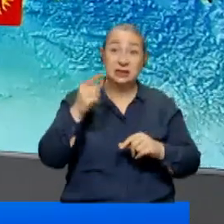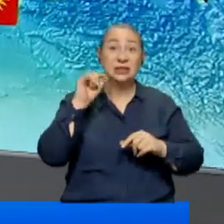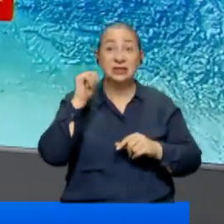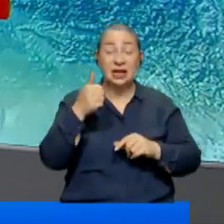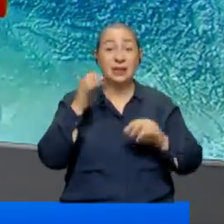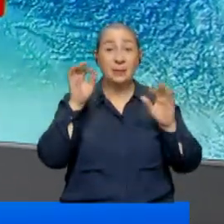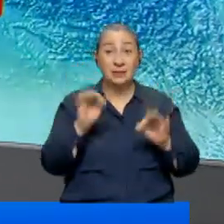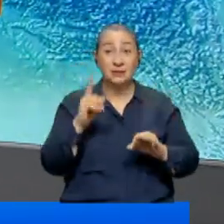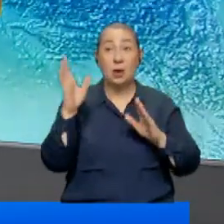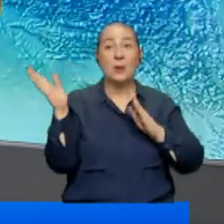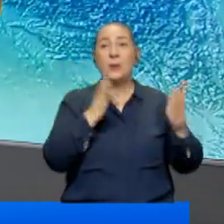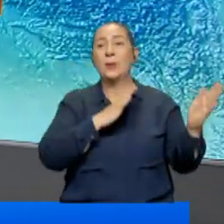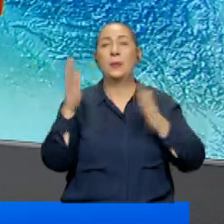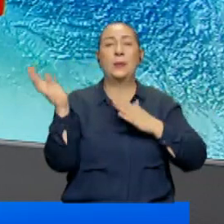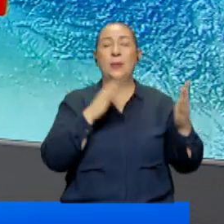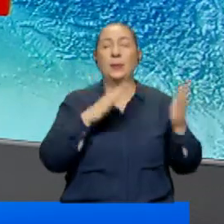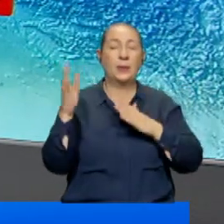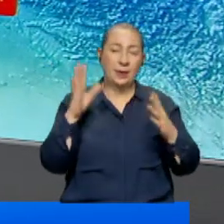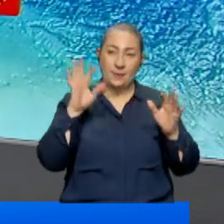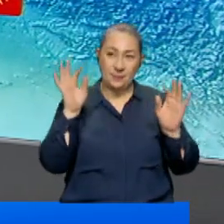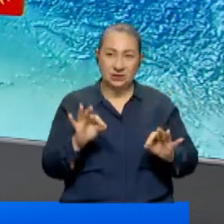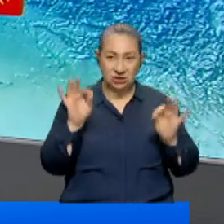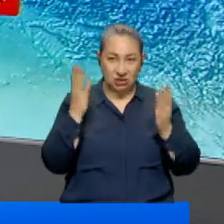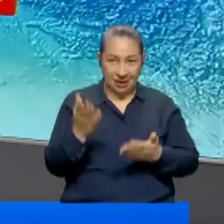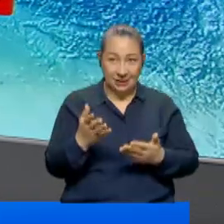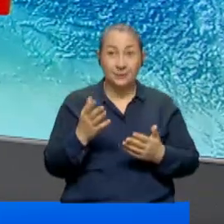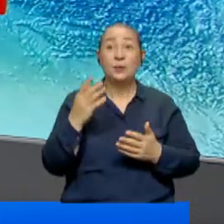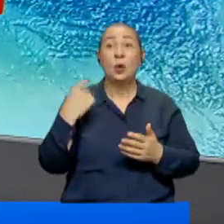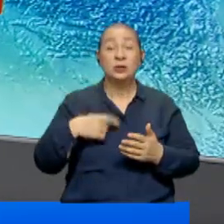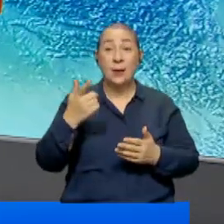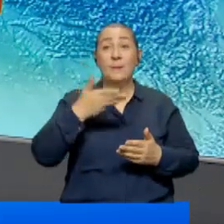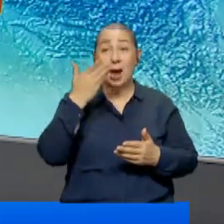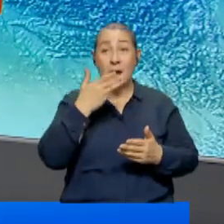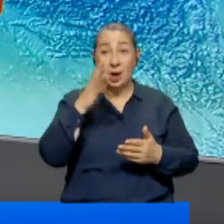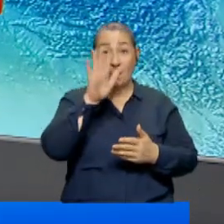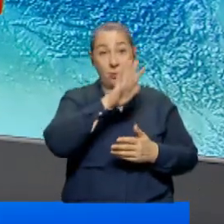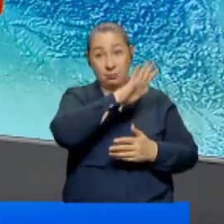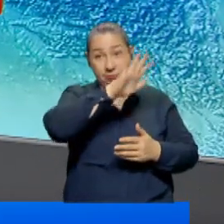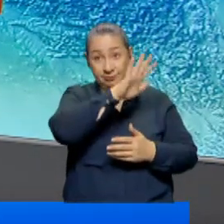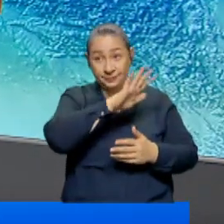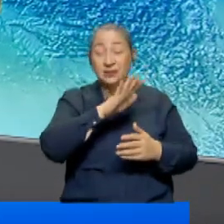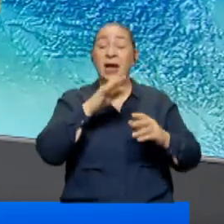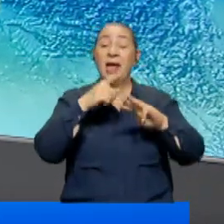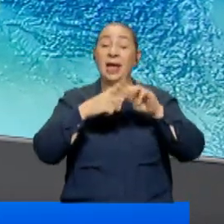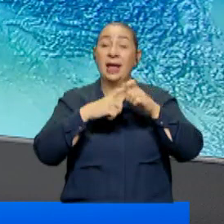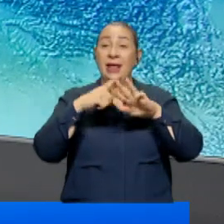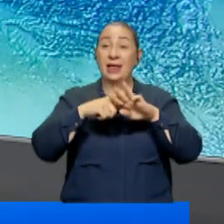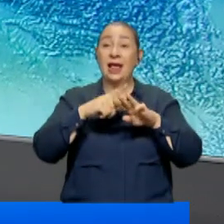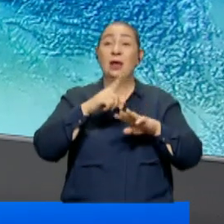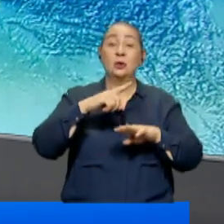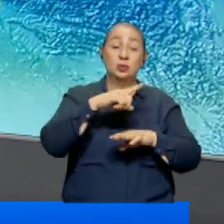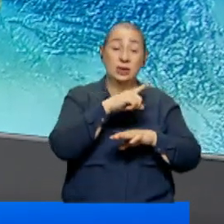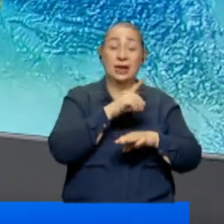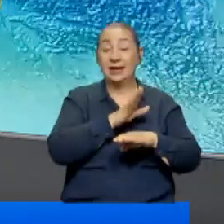Çünkü yarın itibariyle bir rüzgar ihtimali yurdun batısında kendini gösterecek. Özellikle Marmara bölgesinde, Ege bölgesinin kuzey ve